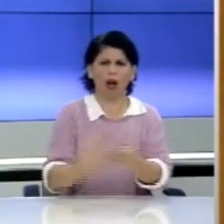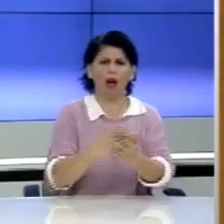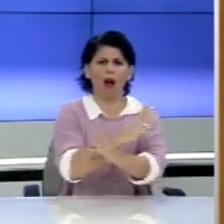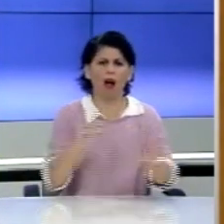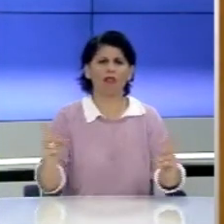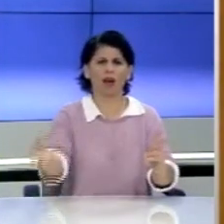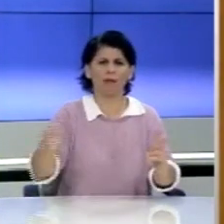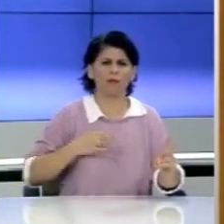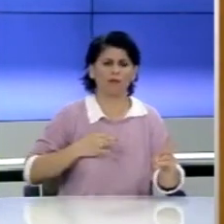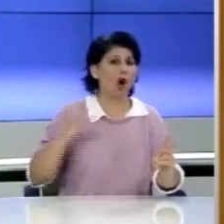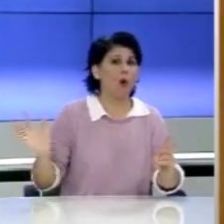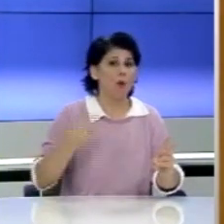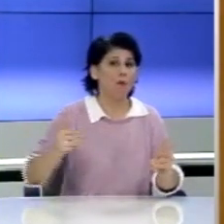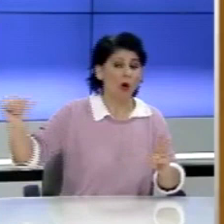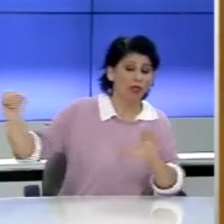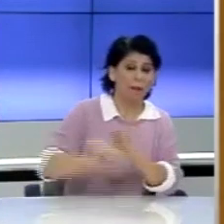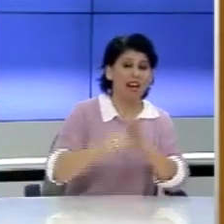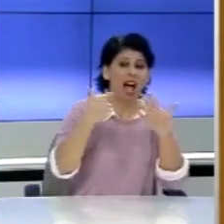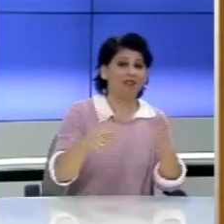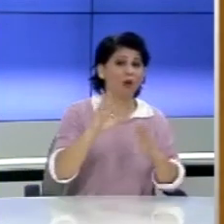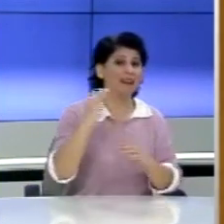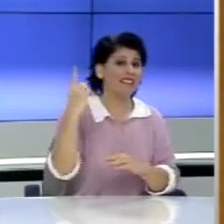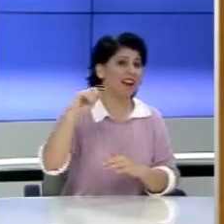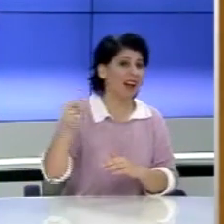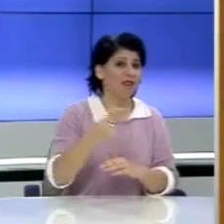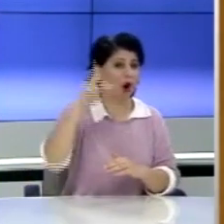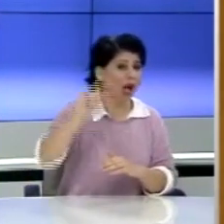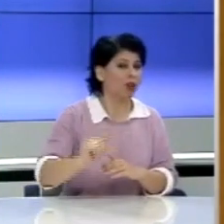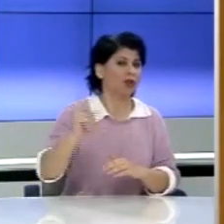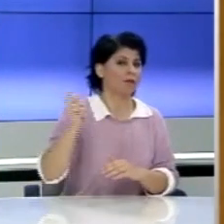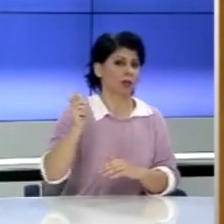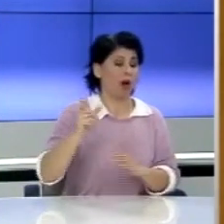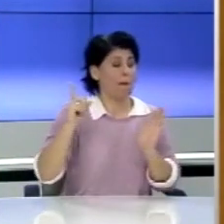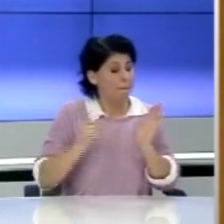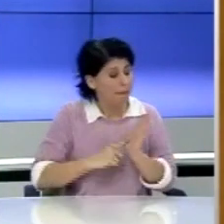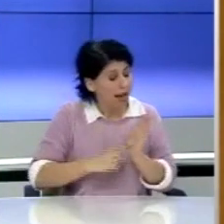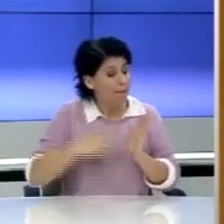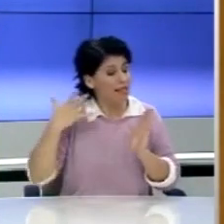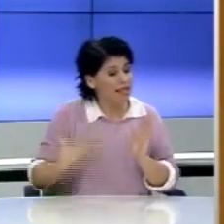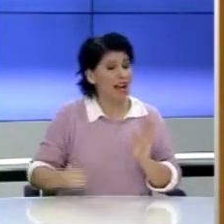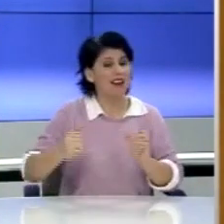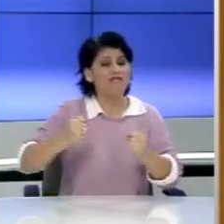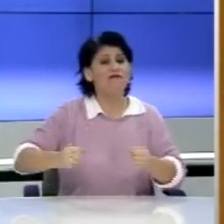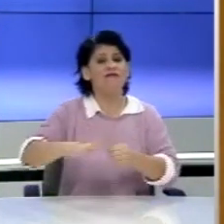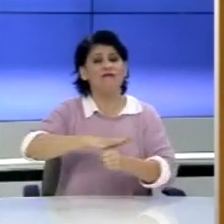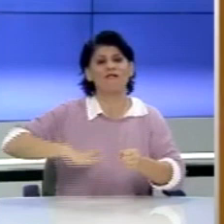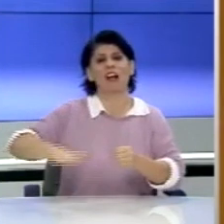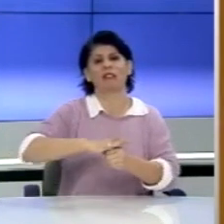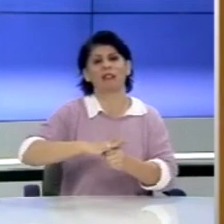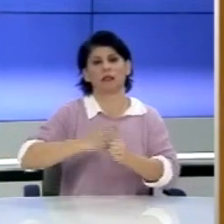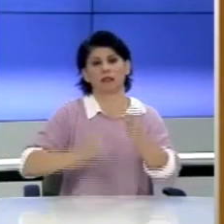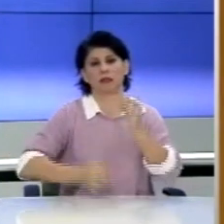θα επαναφέρετε τον κατώτερο μισθό στα 751 ευρώ, ο οποίος πρέπει και να αποτελέσει τη βάση προς